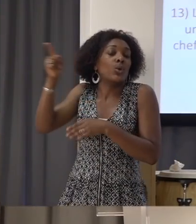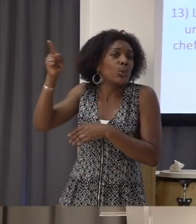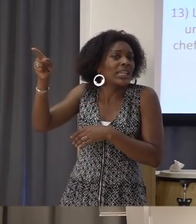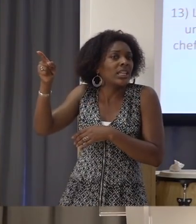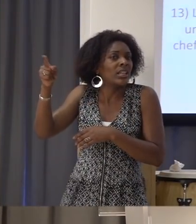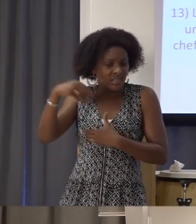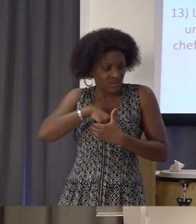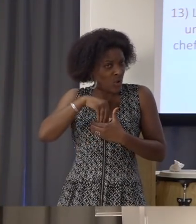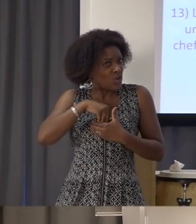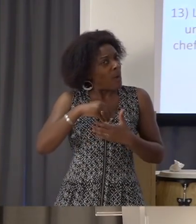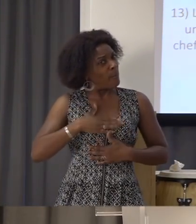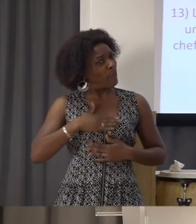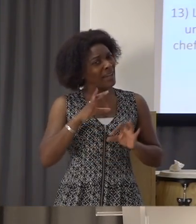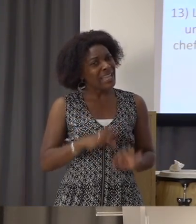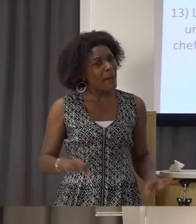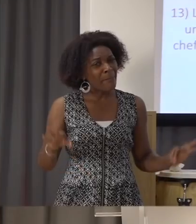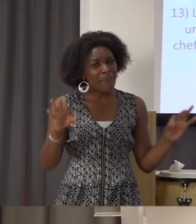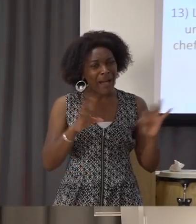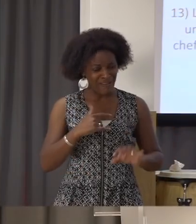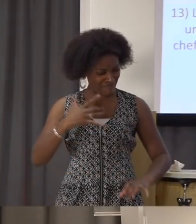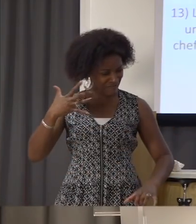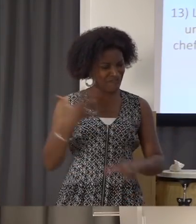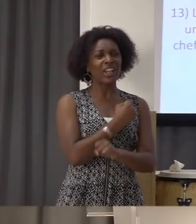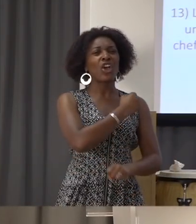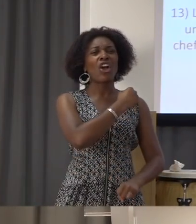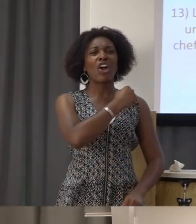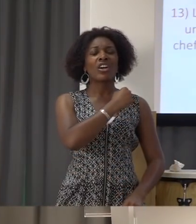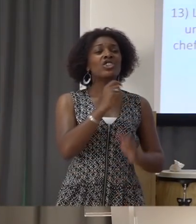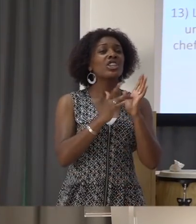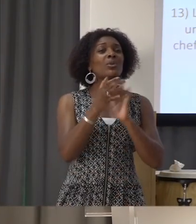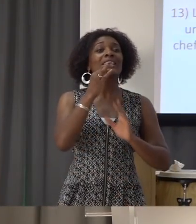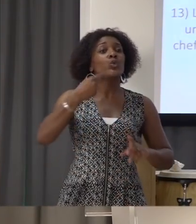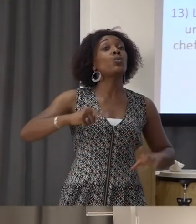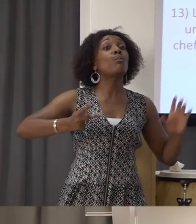on sera plus que vainqueur, on est des plus que vainqueurs, a dit le Seigneur Jésus-Christ.